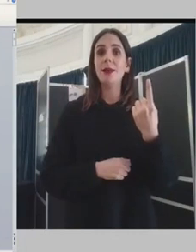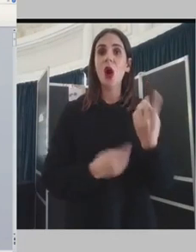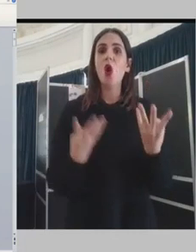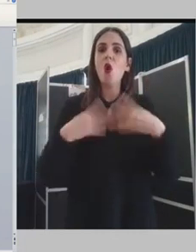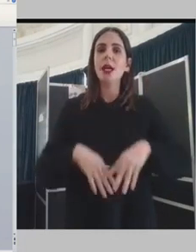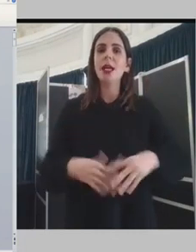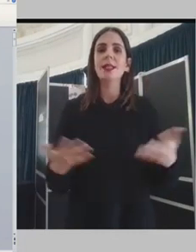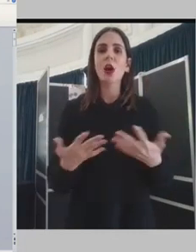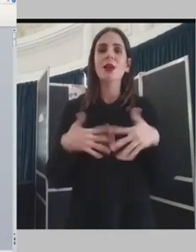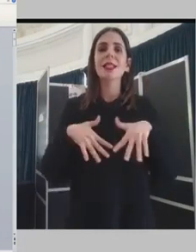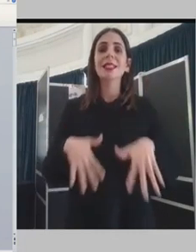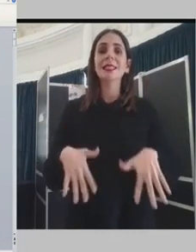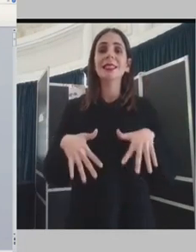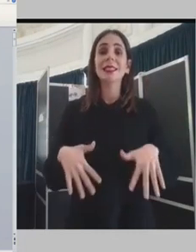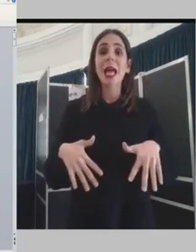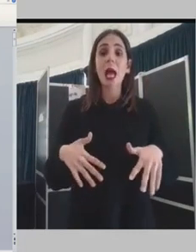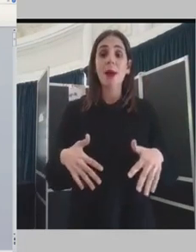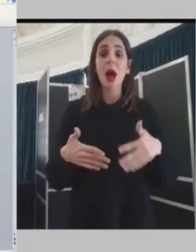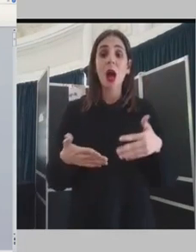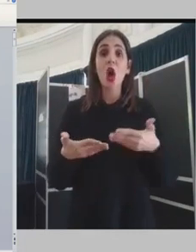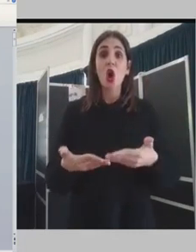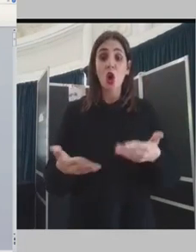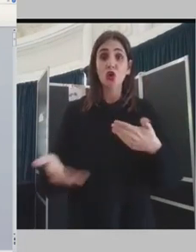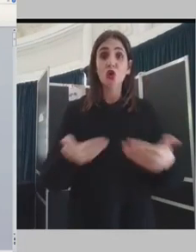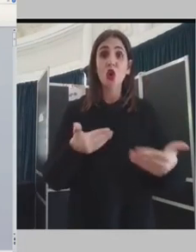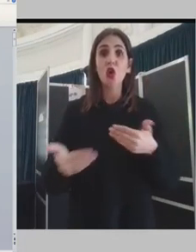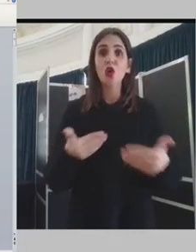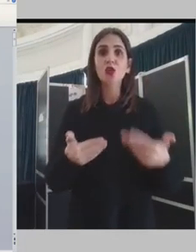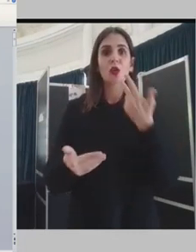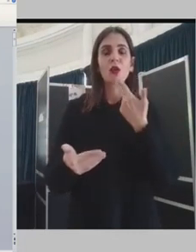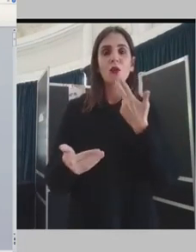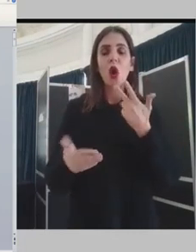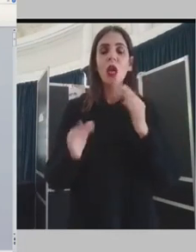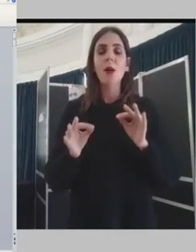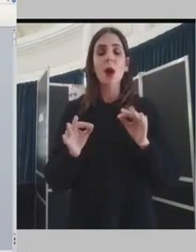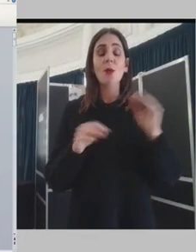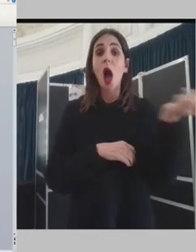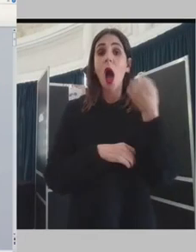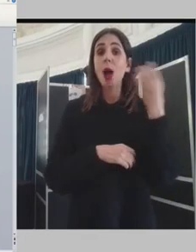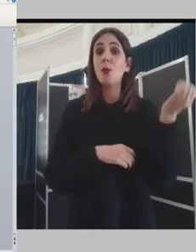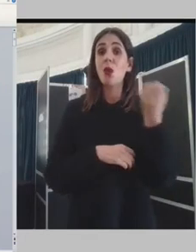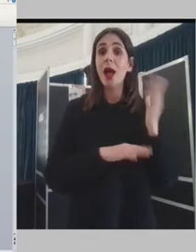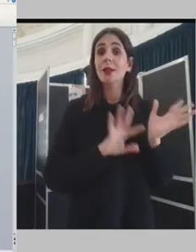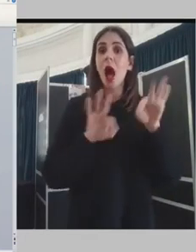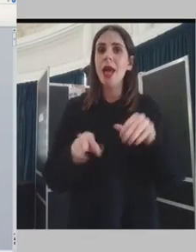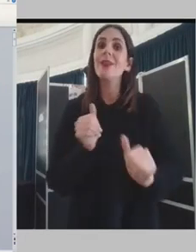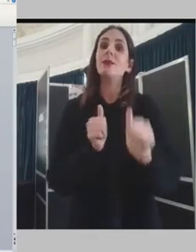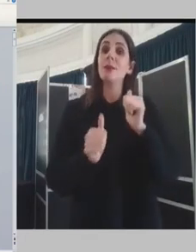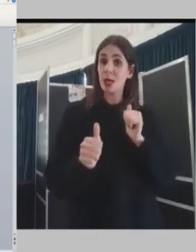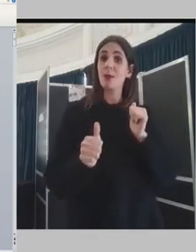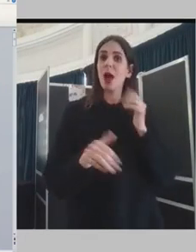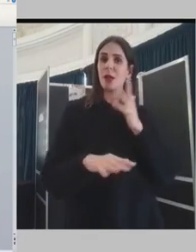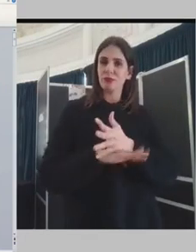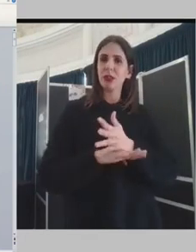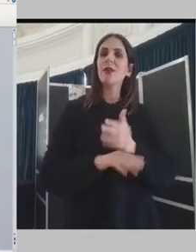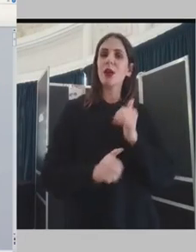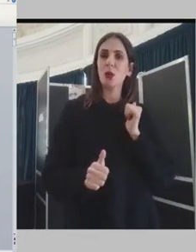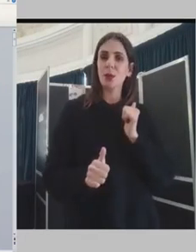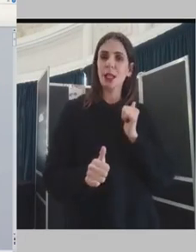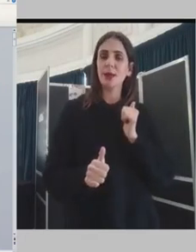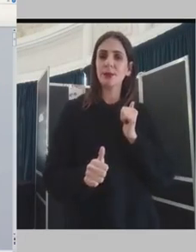di soccorso che anticipa il soccorso delle ambulanze e il modello di cardioprotezione